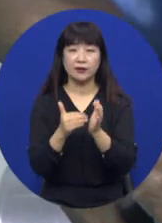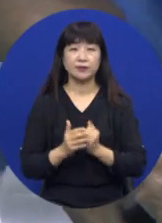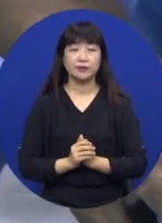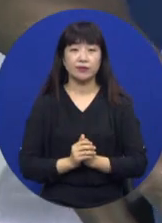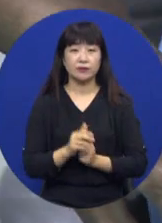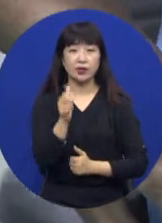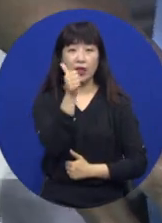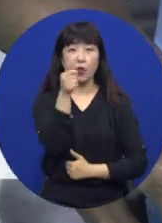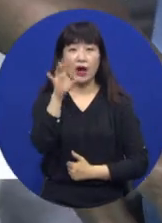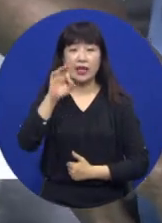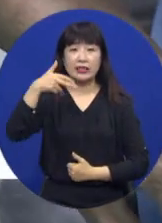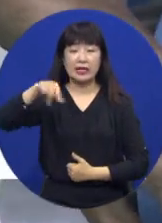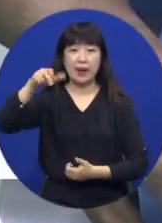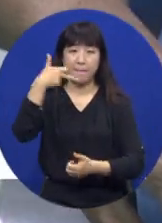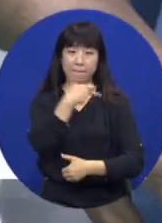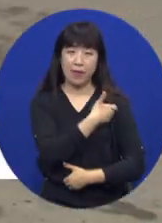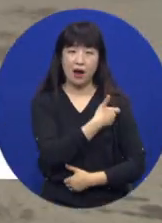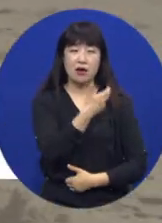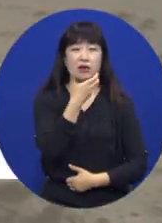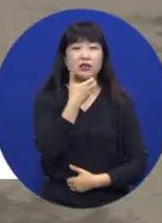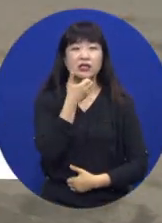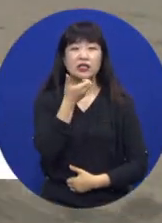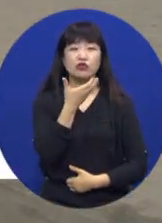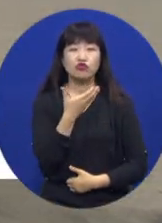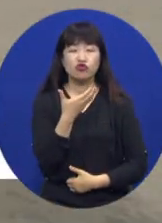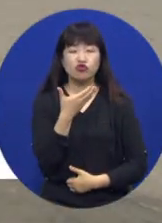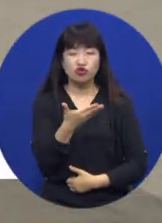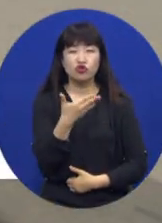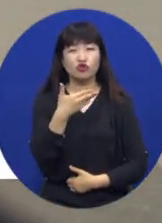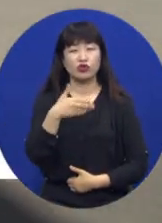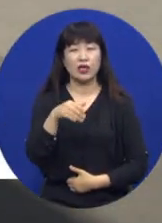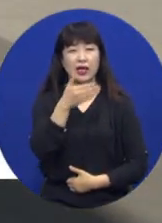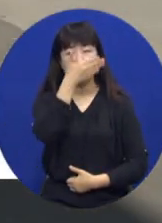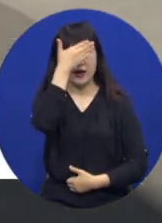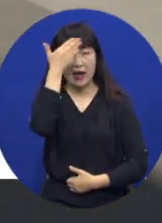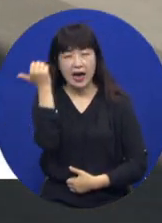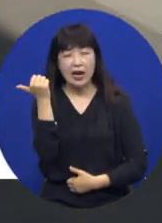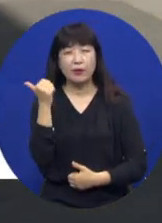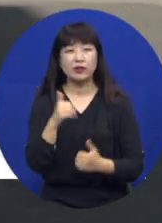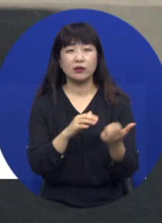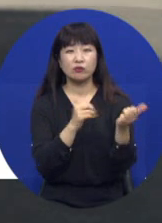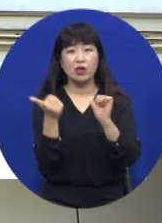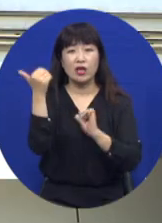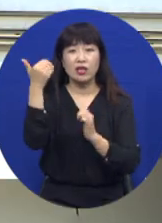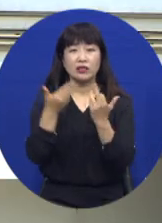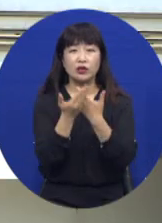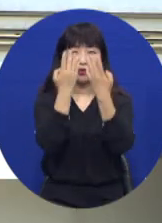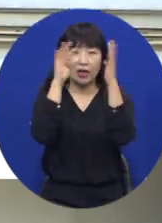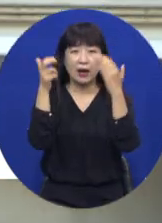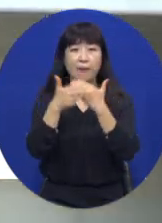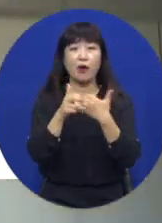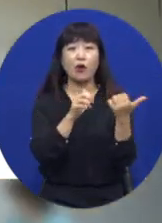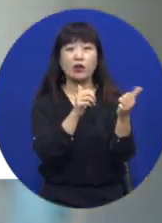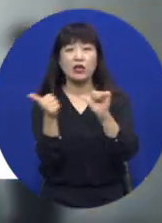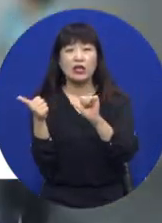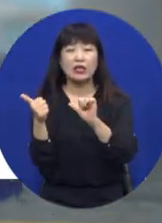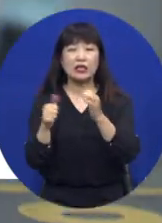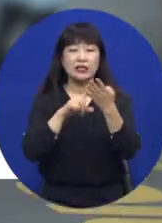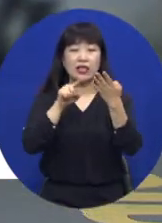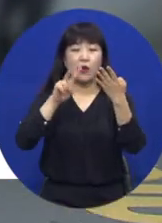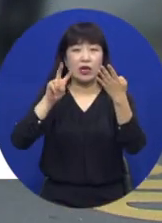화이자 백신을 맞은 79세 할아버지가 접종 하루만에 제 줄에 병원에서 사망한 지난